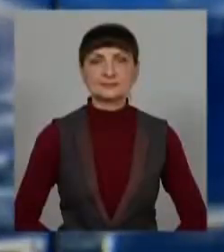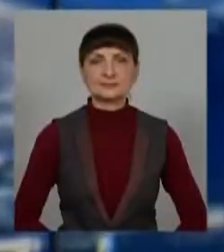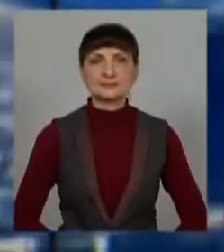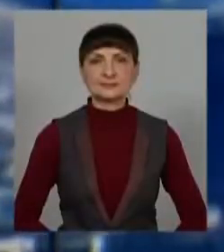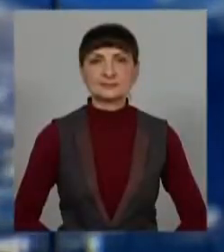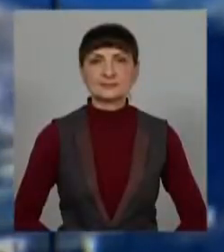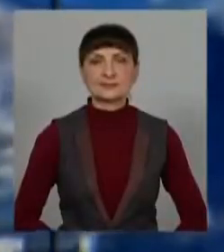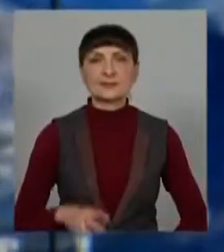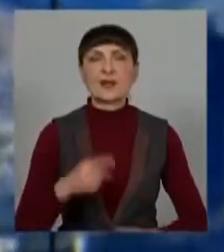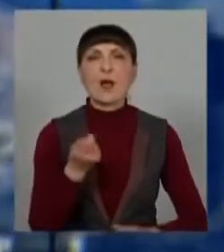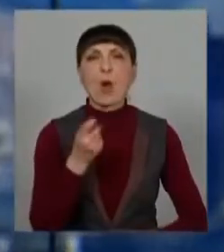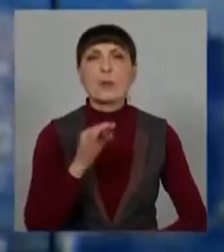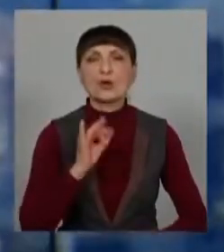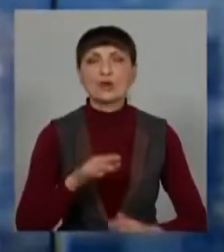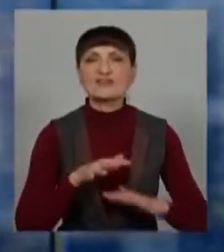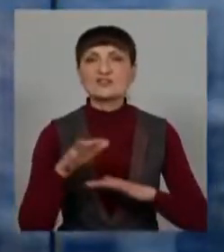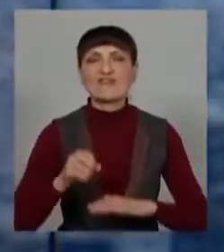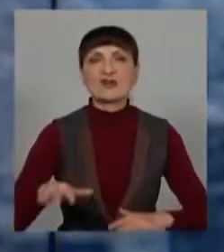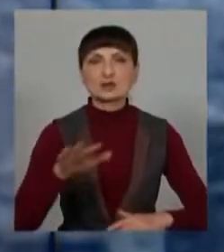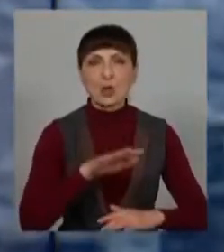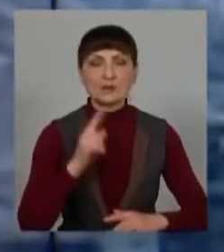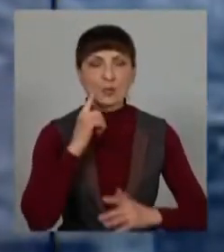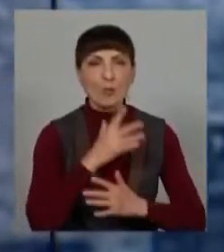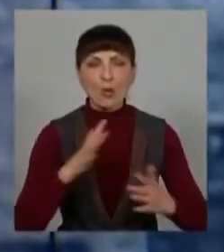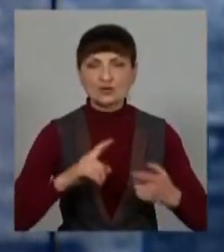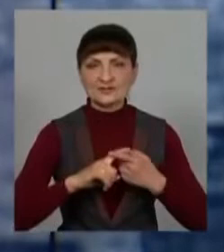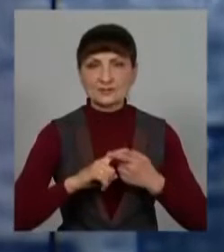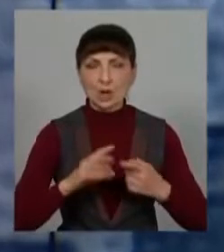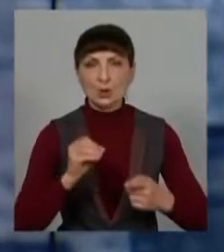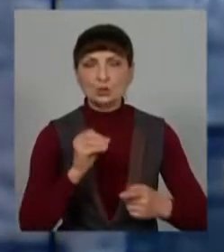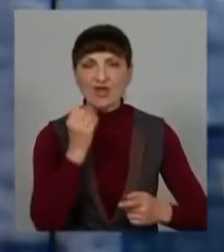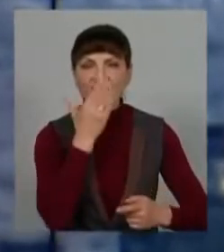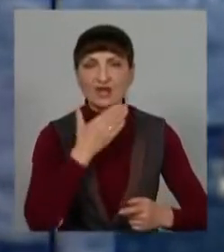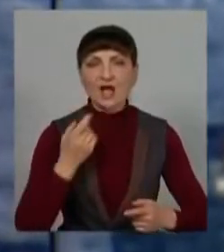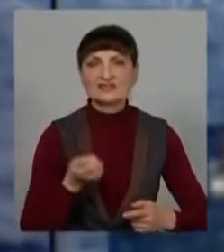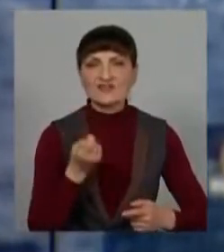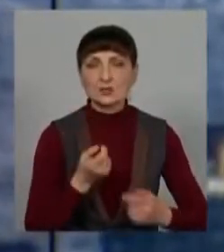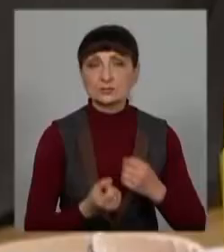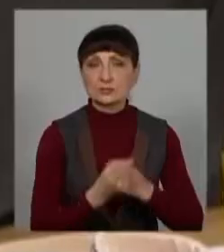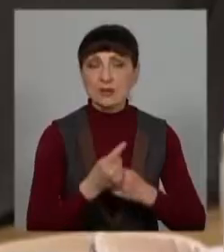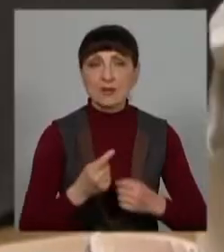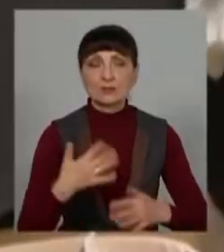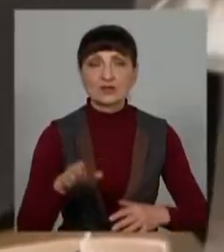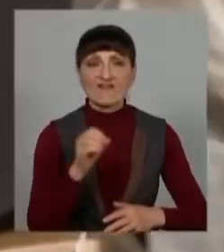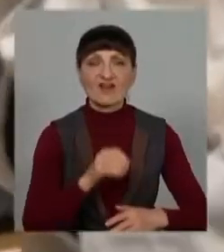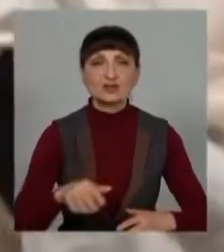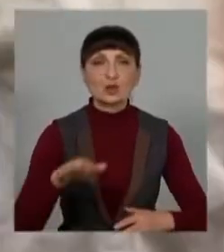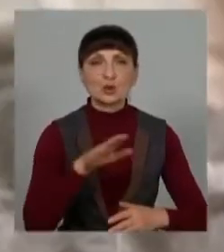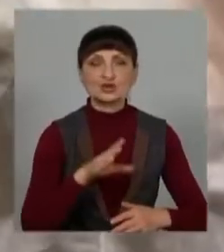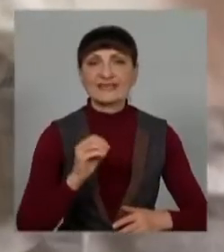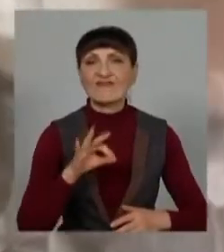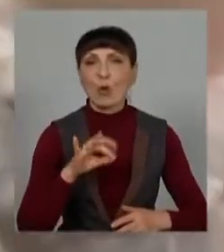омикрон движется на восток все больше зараженных южноафриканским штаммом начали появляются у восточных странах европы